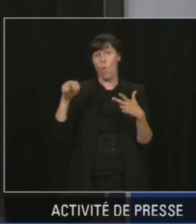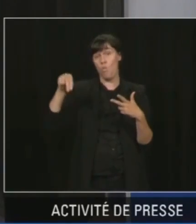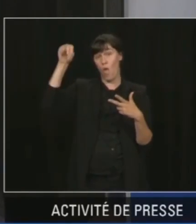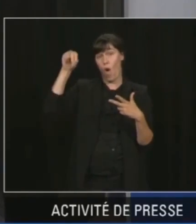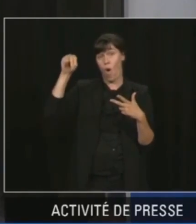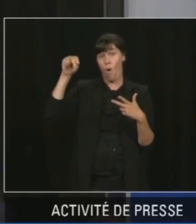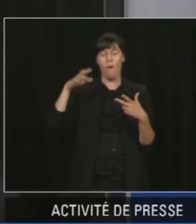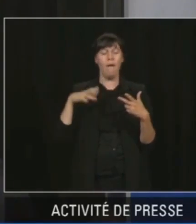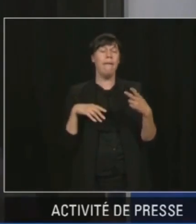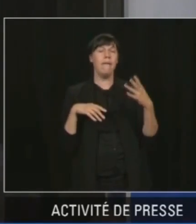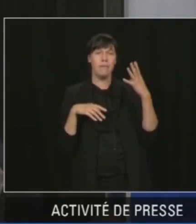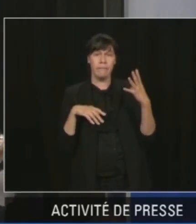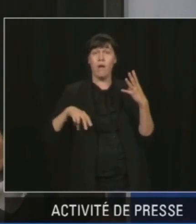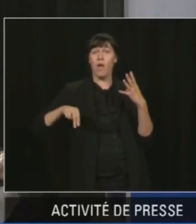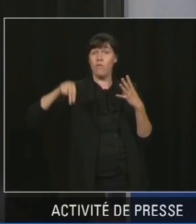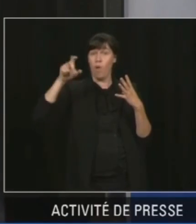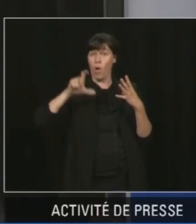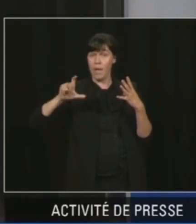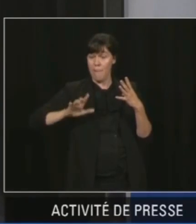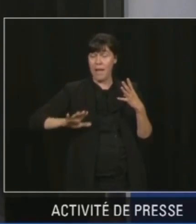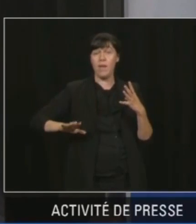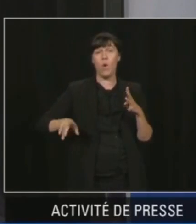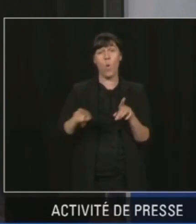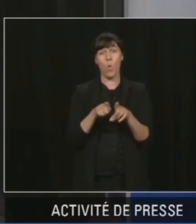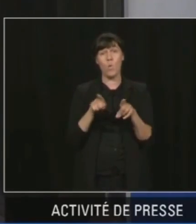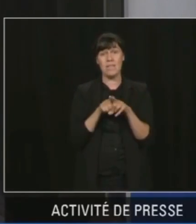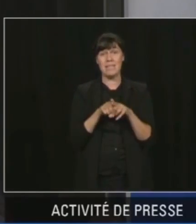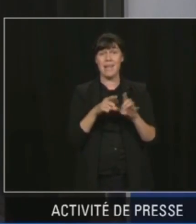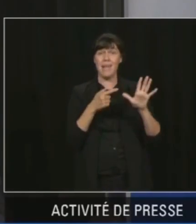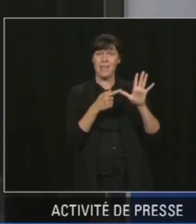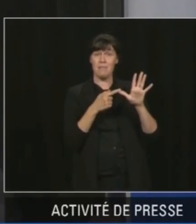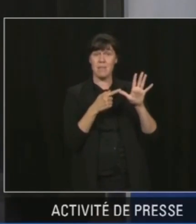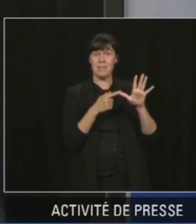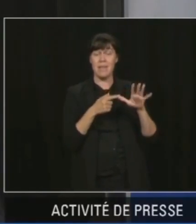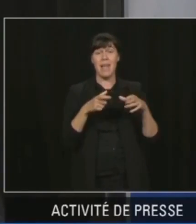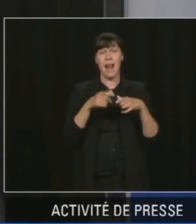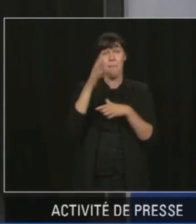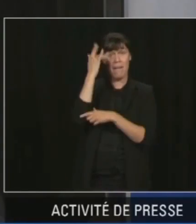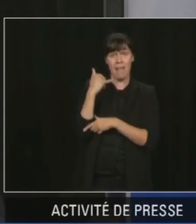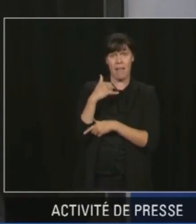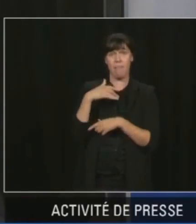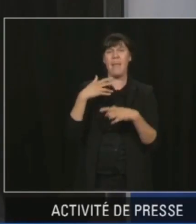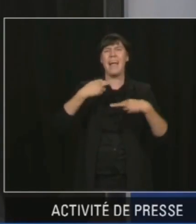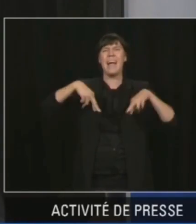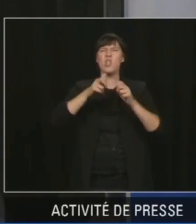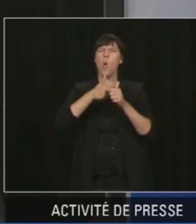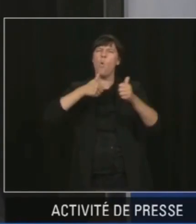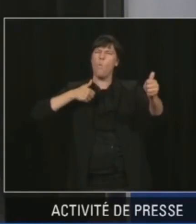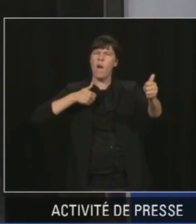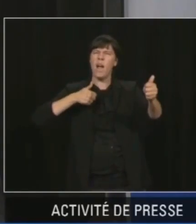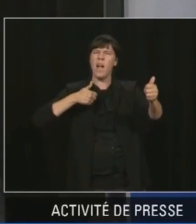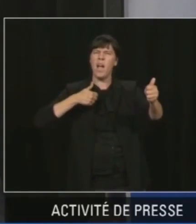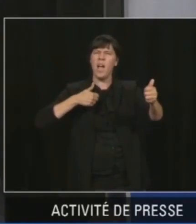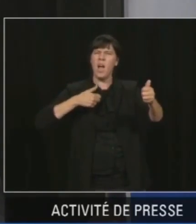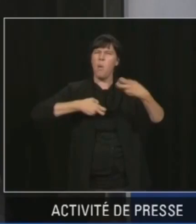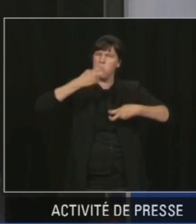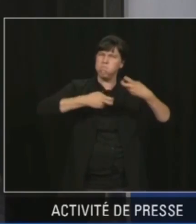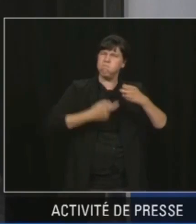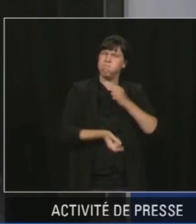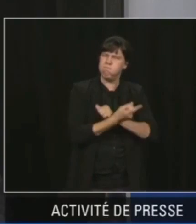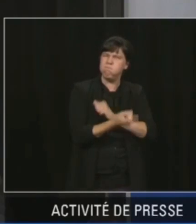et de la Madeleine. Donc, des régions qui sont plus éloignées, où il y a encore plus de problèmes. Donc, dans ces